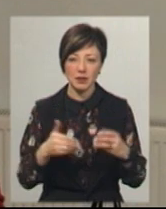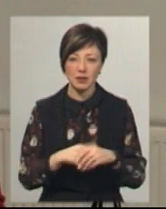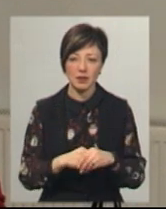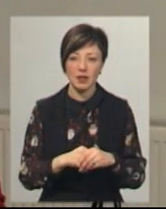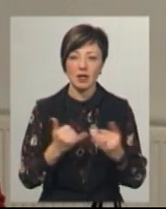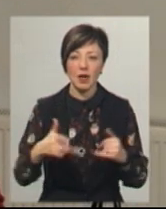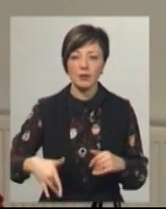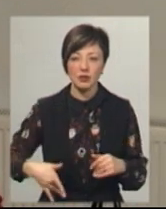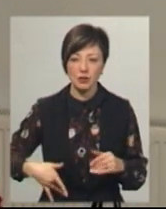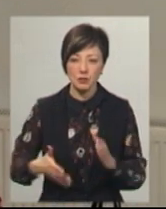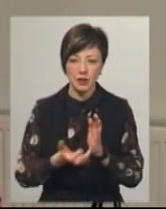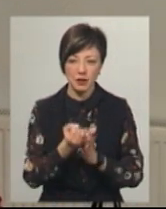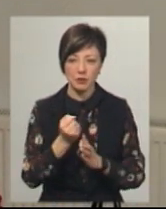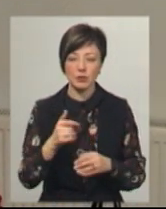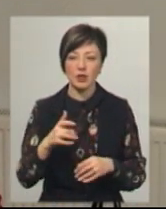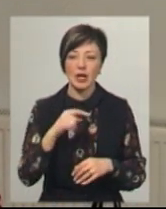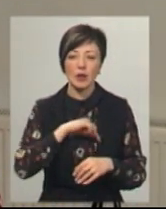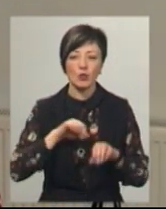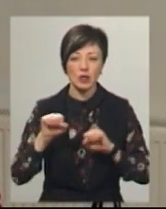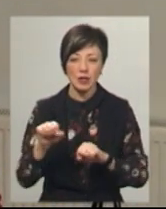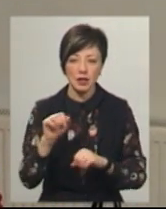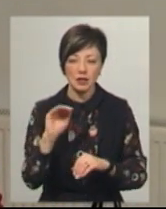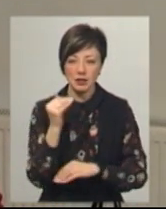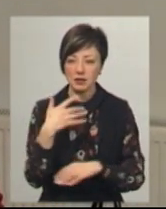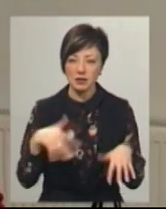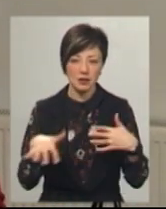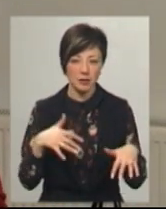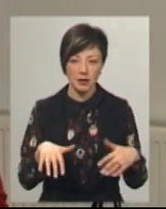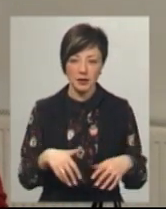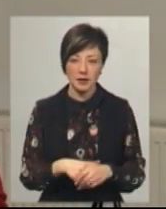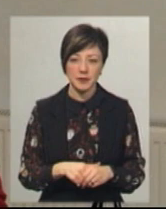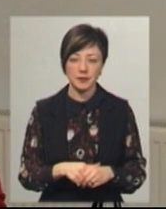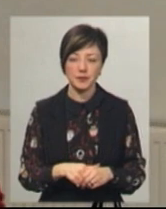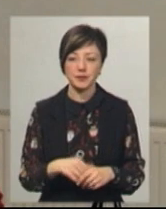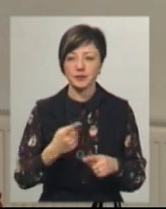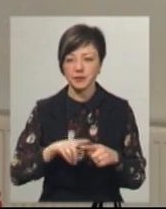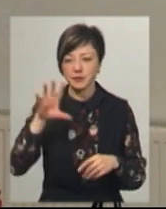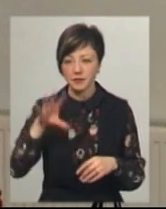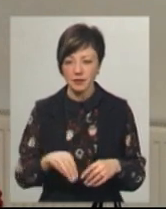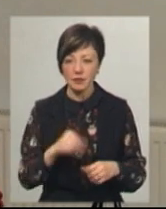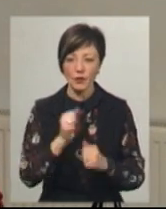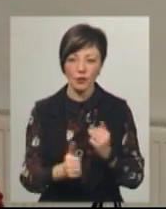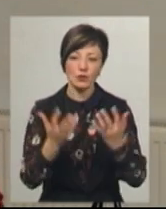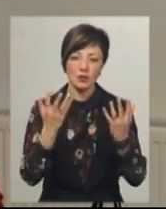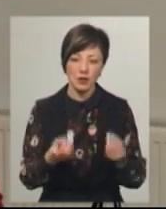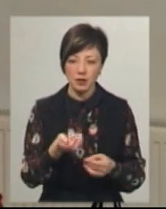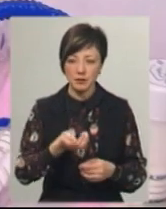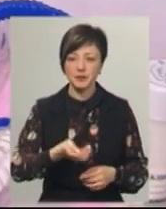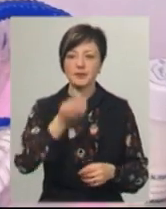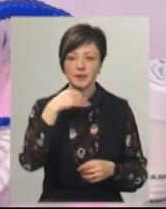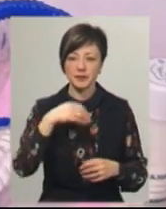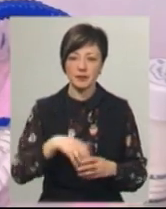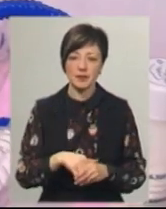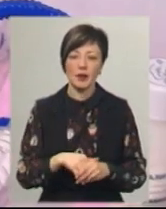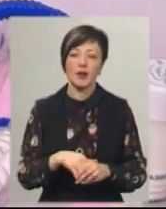для печінки, підтримуємо печінку, імунітет дитини, в неї дуже слабкий імунітет. Це все кожного дня ми пожменні ліки випиваємо.